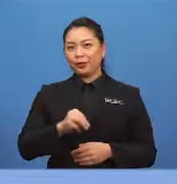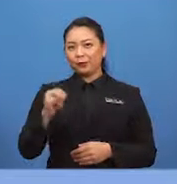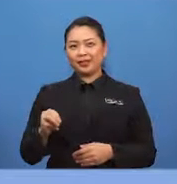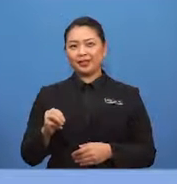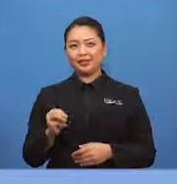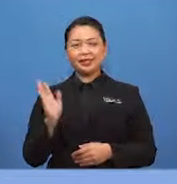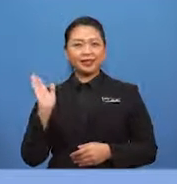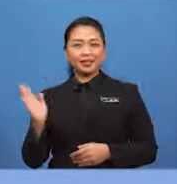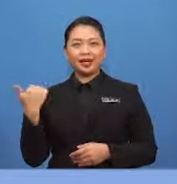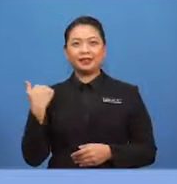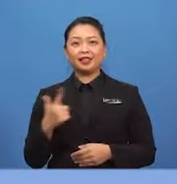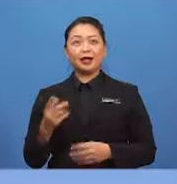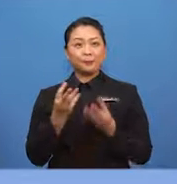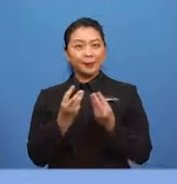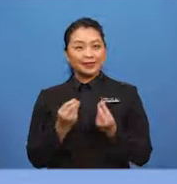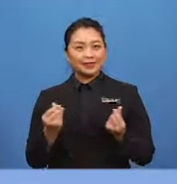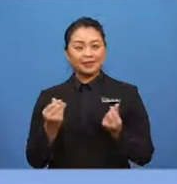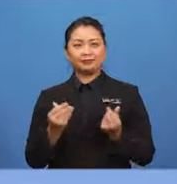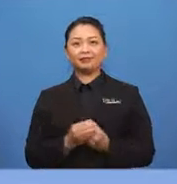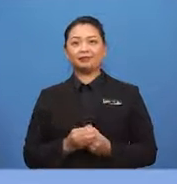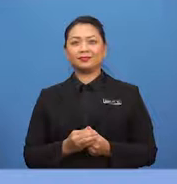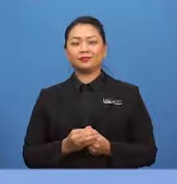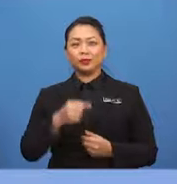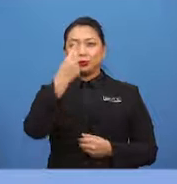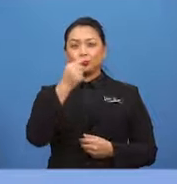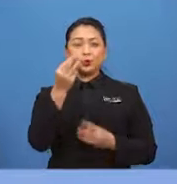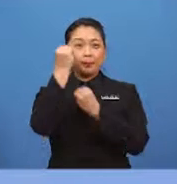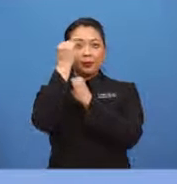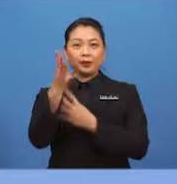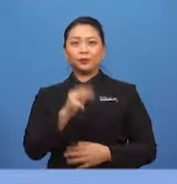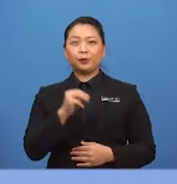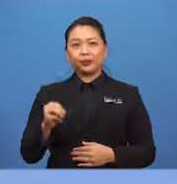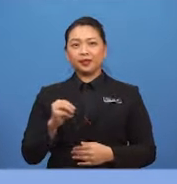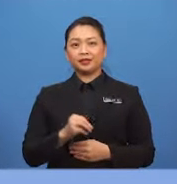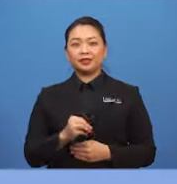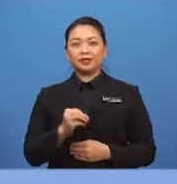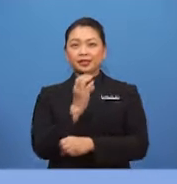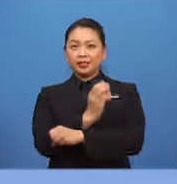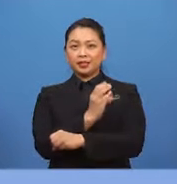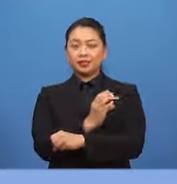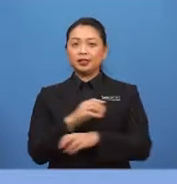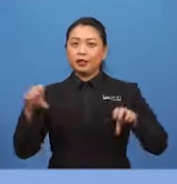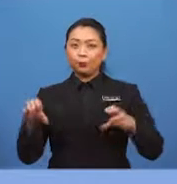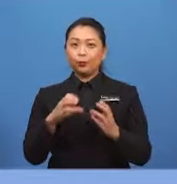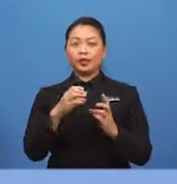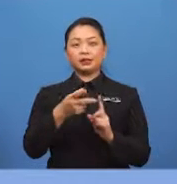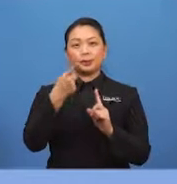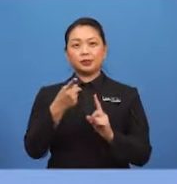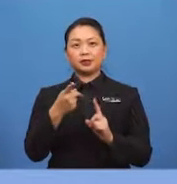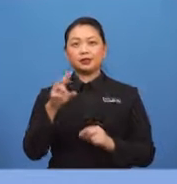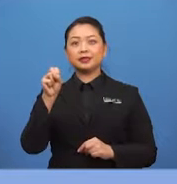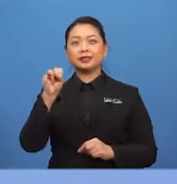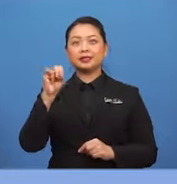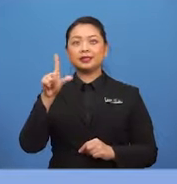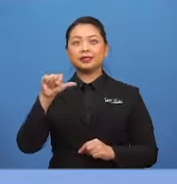Murid-murid, ini adalah pasir. Untuk makluman murid-murid, kaca diperbuat daripada